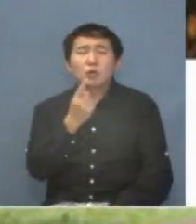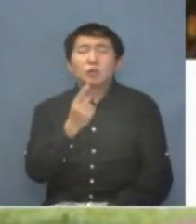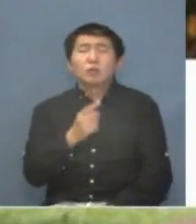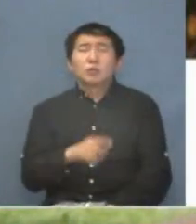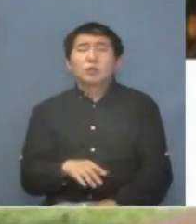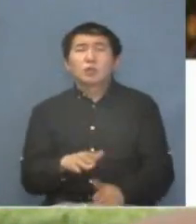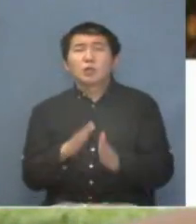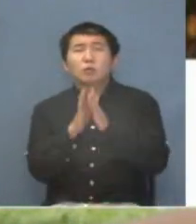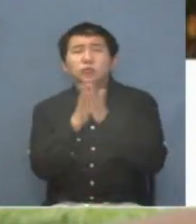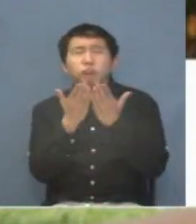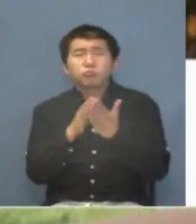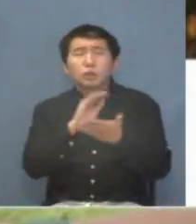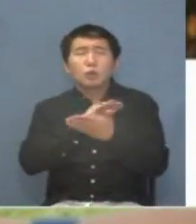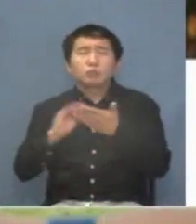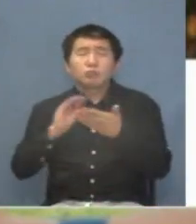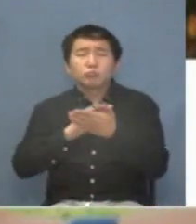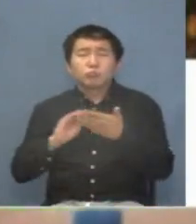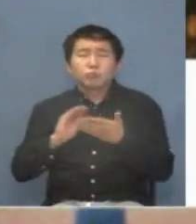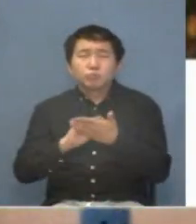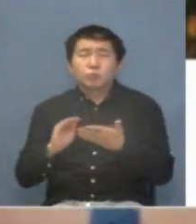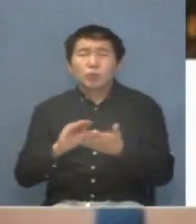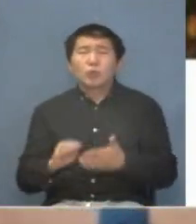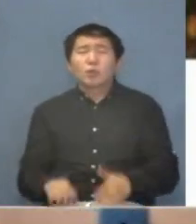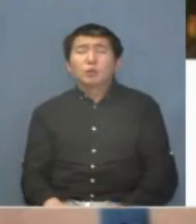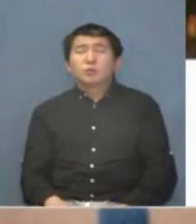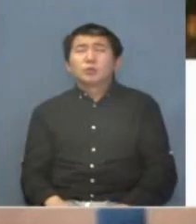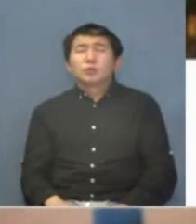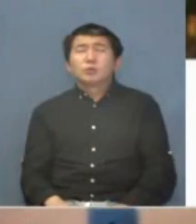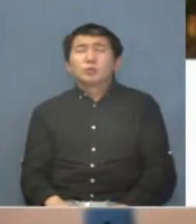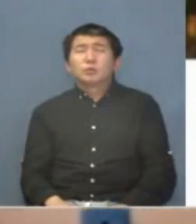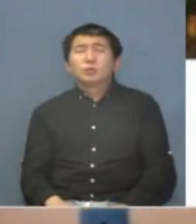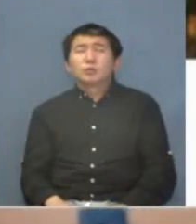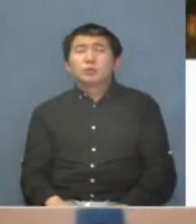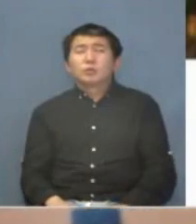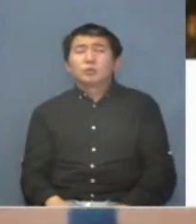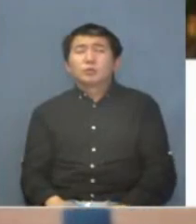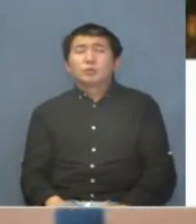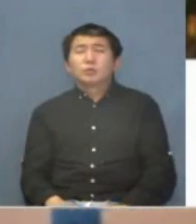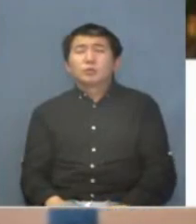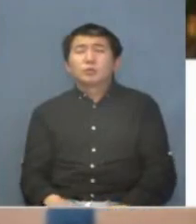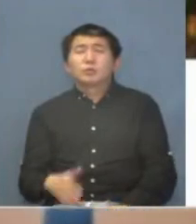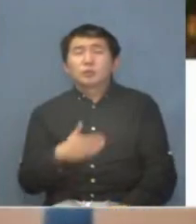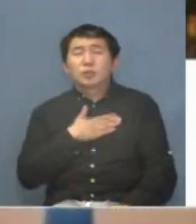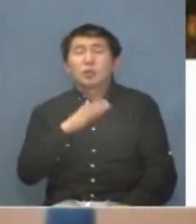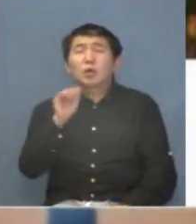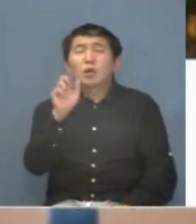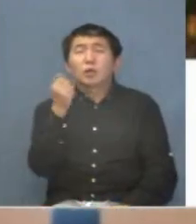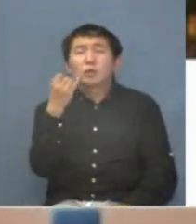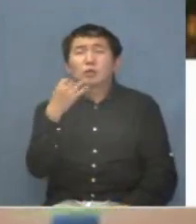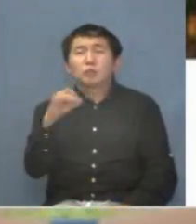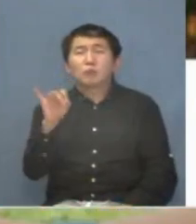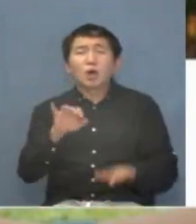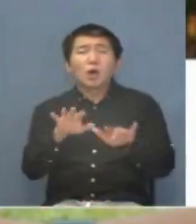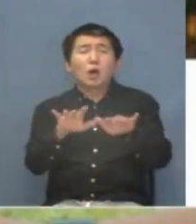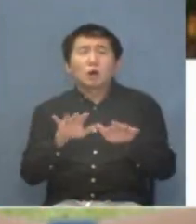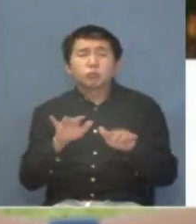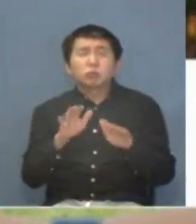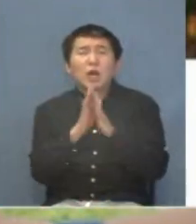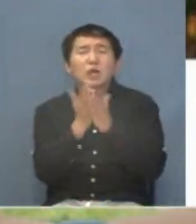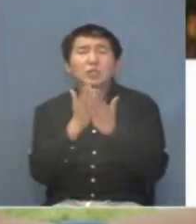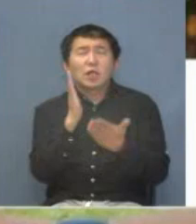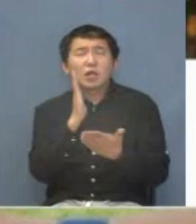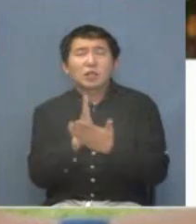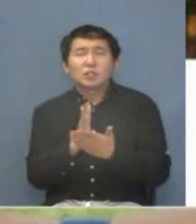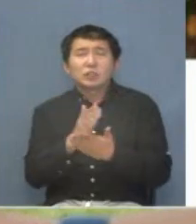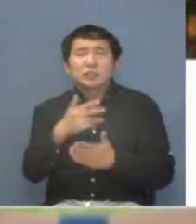шығармаларын қойдық. Абайдың шығармалары бізде жалпы біздің Абай деген электронды кітапхана бар, сол жерде әлемнің